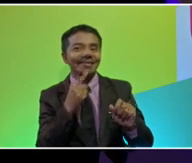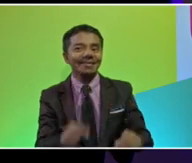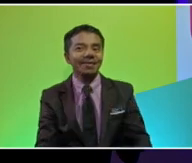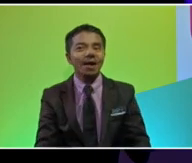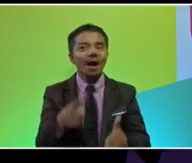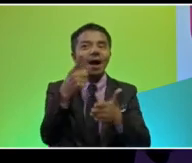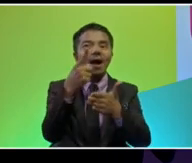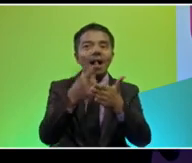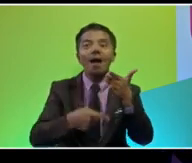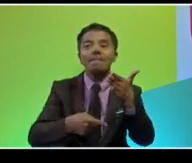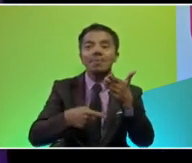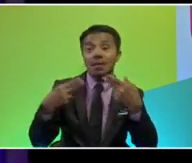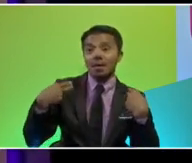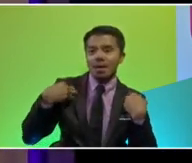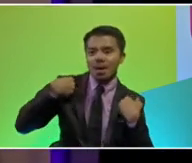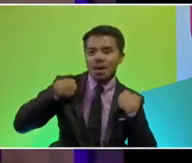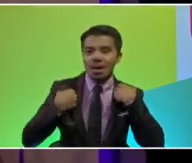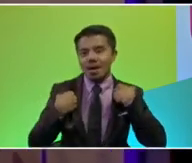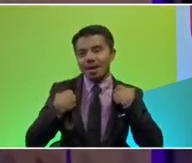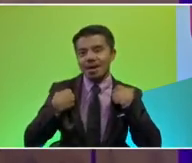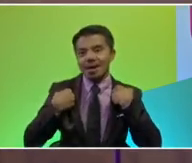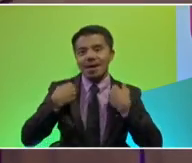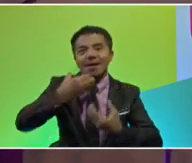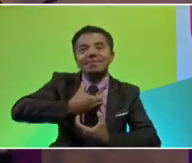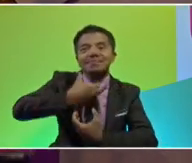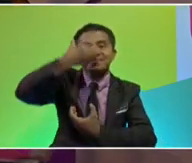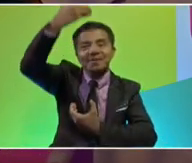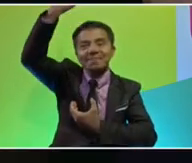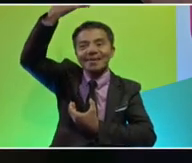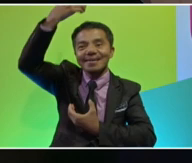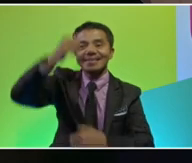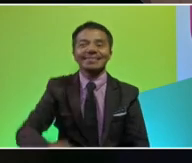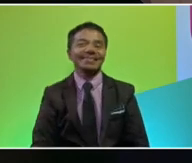yang panjang jadi ini Ila zirafah